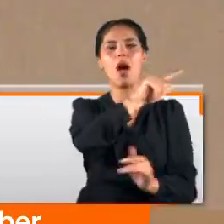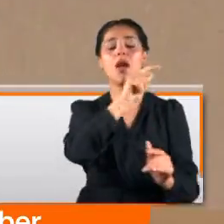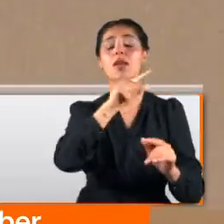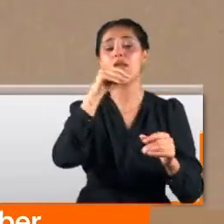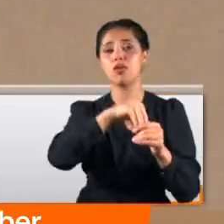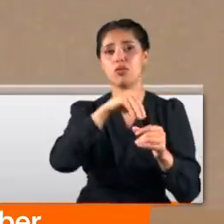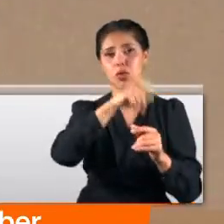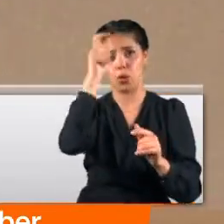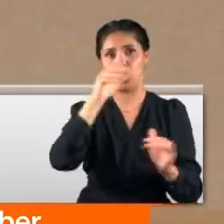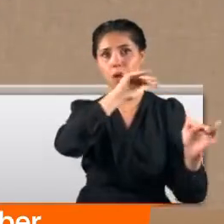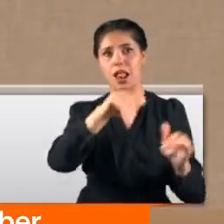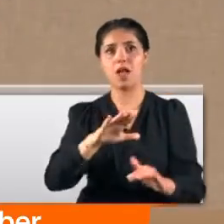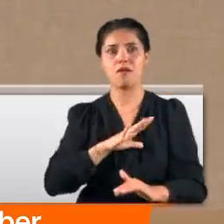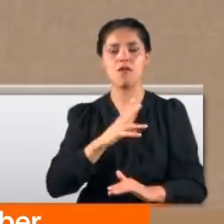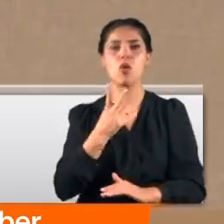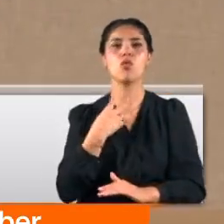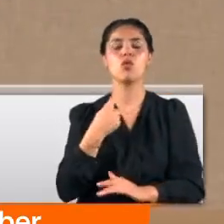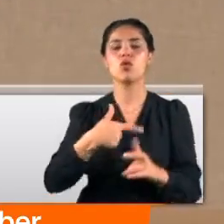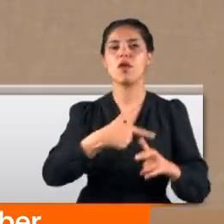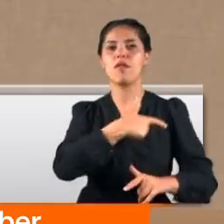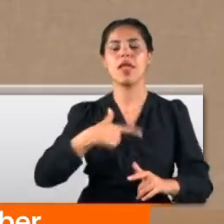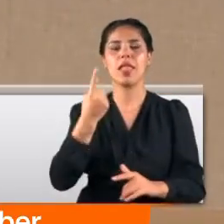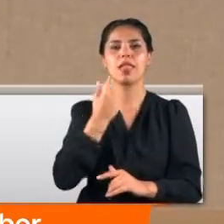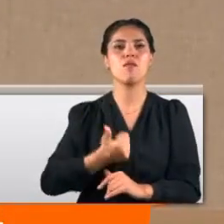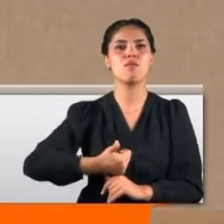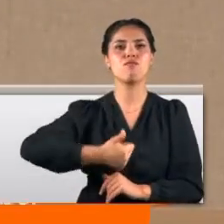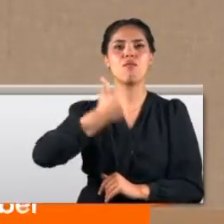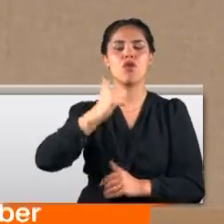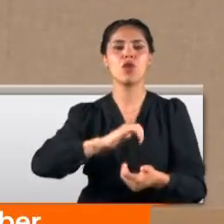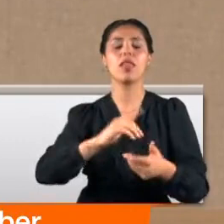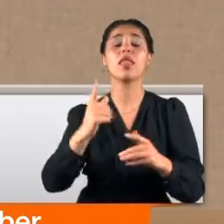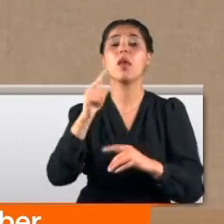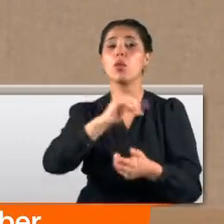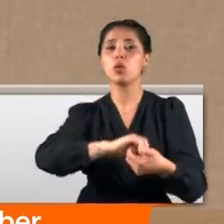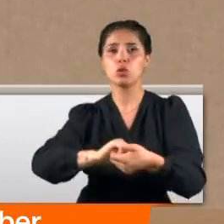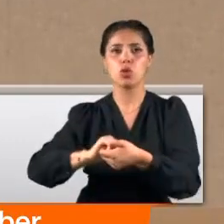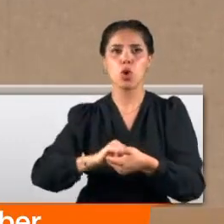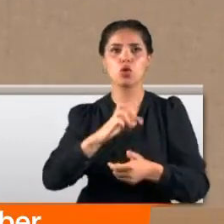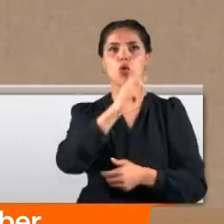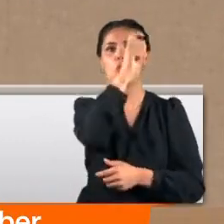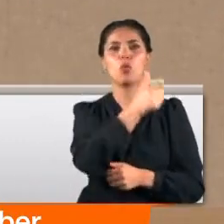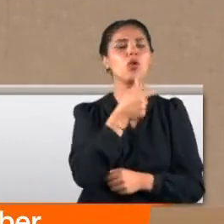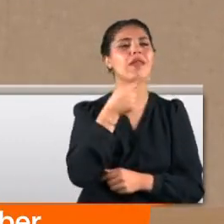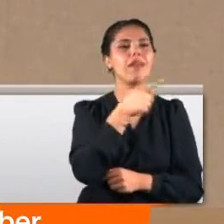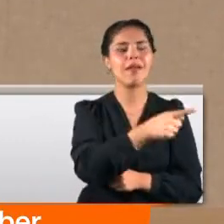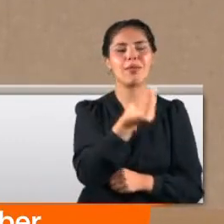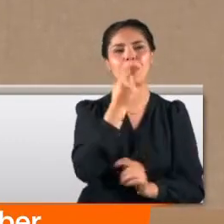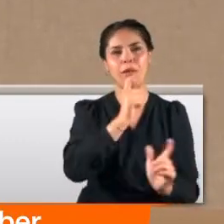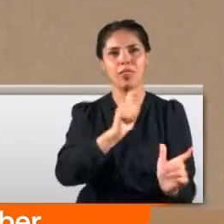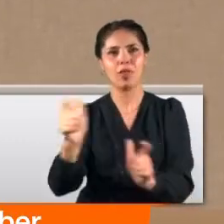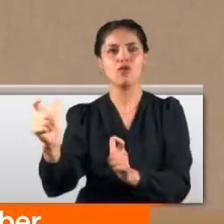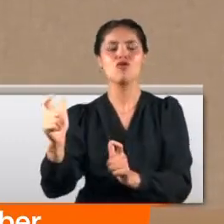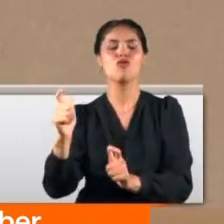sonuçlandı. Rusya Federasyonu Devlet Başkanı dostum Putin'in bu insani köprünün devamını